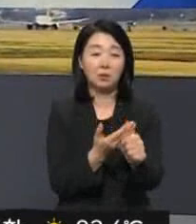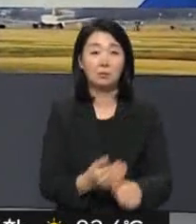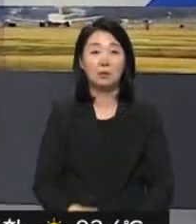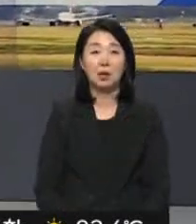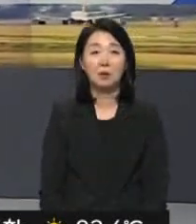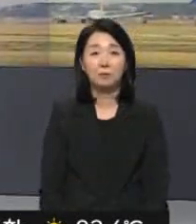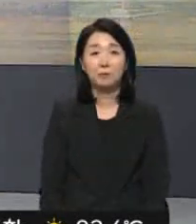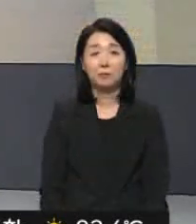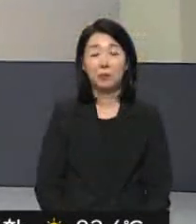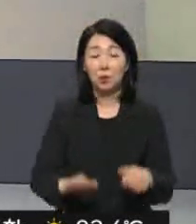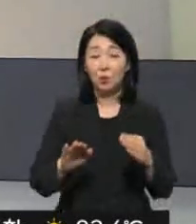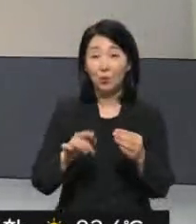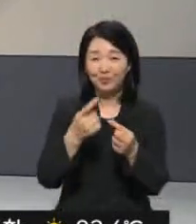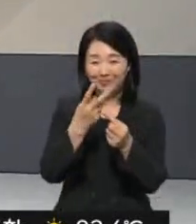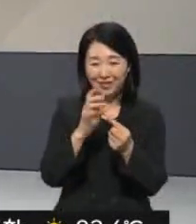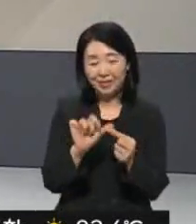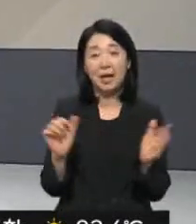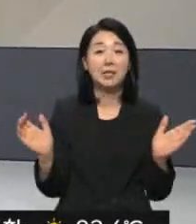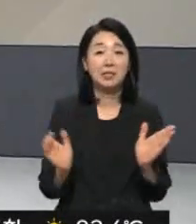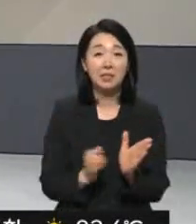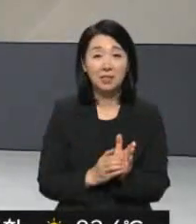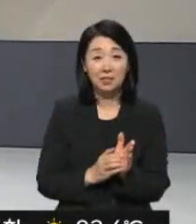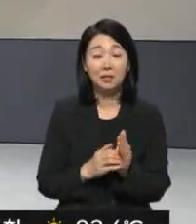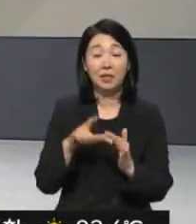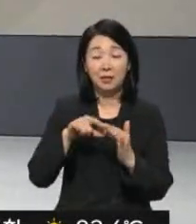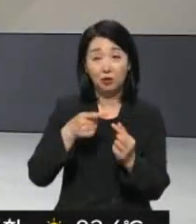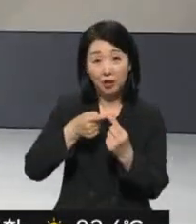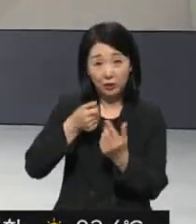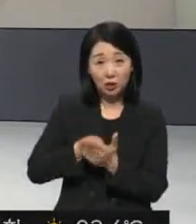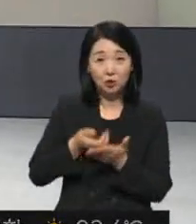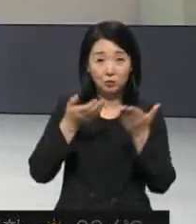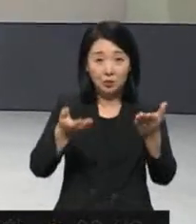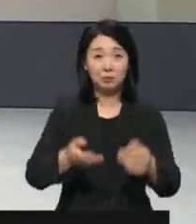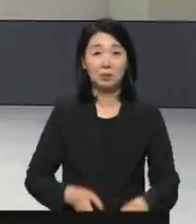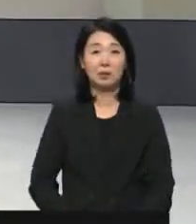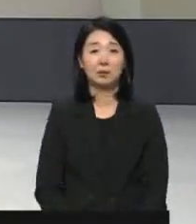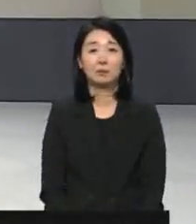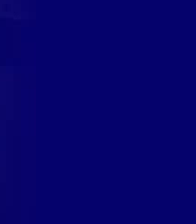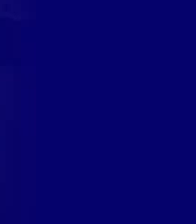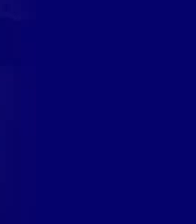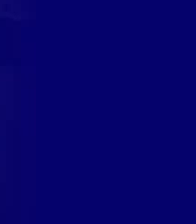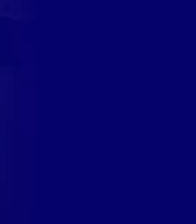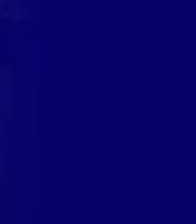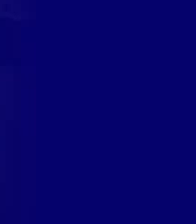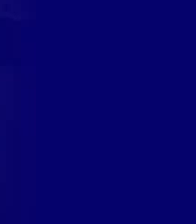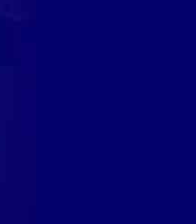네, 오늘의 뉴스픽은 여기까지입니다. 들어가서 원픽 뽑겠습니다. 뉴스픽5였습니다.